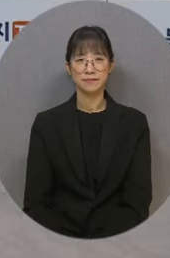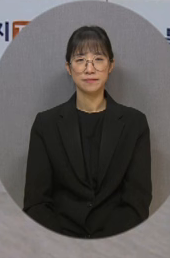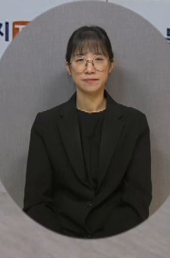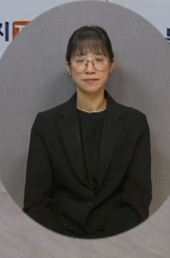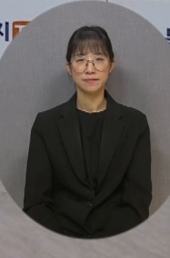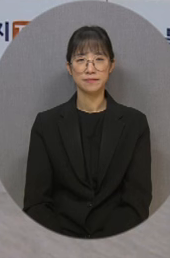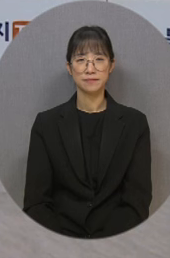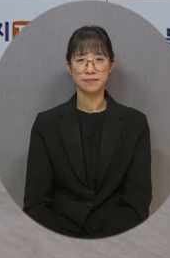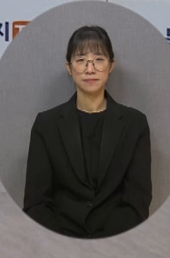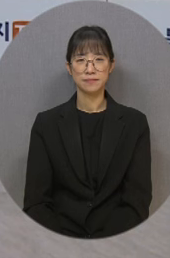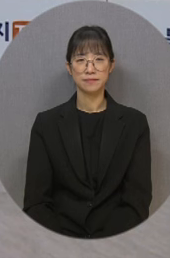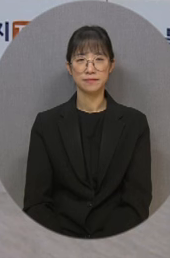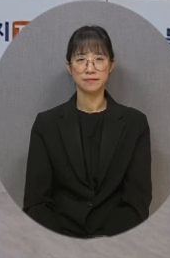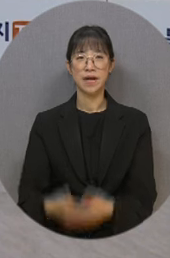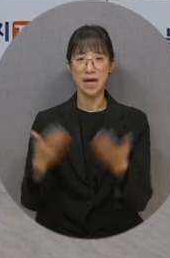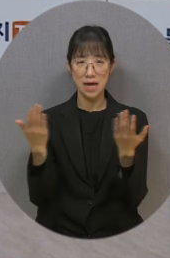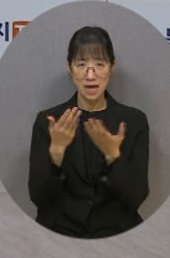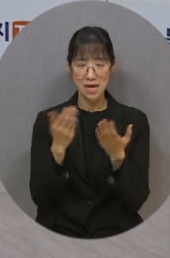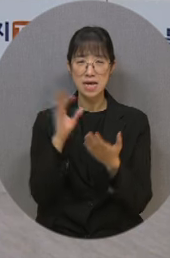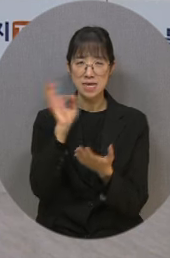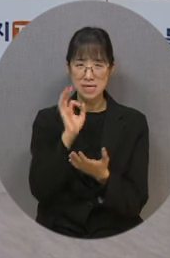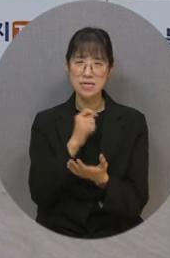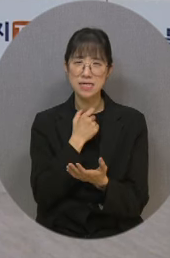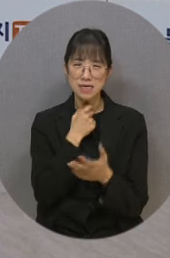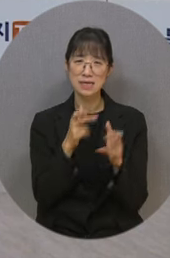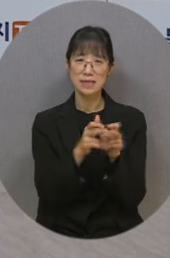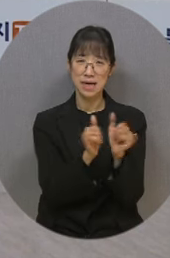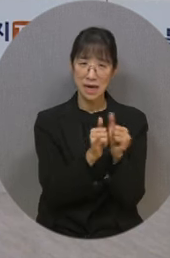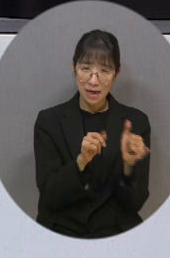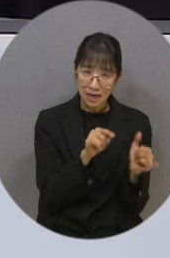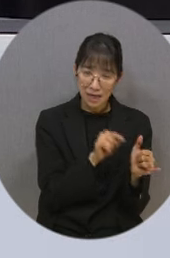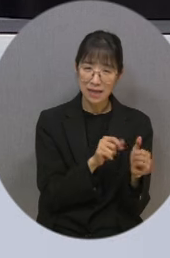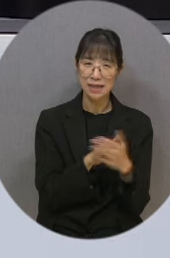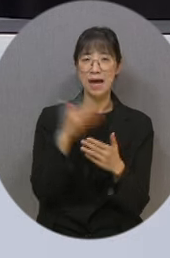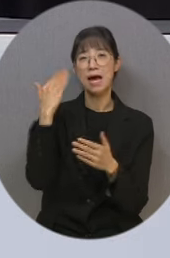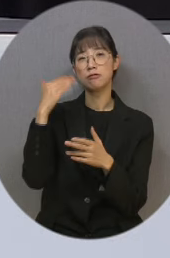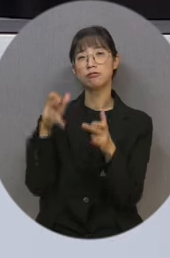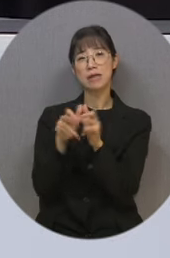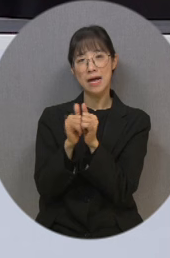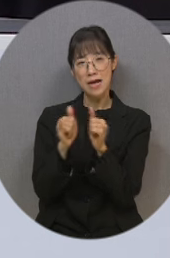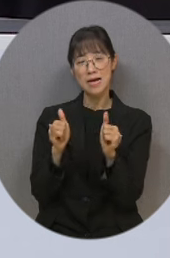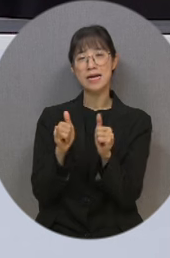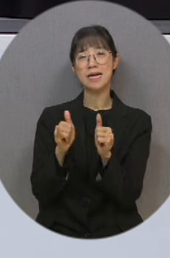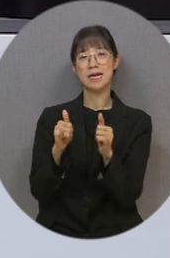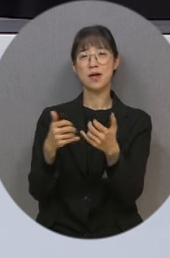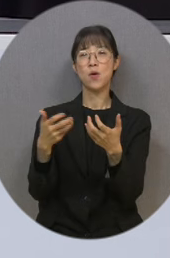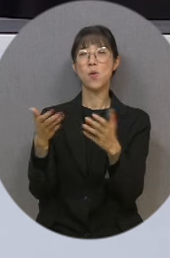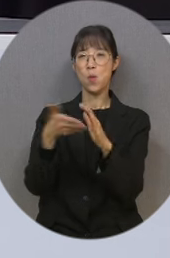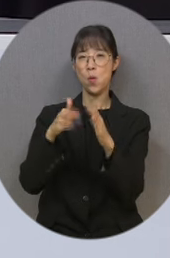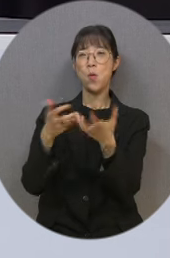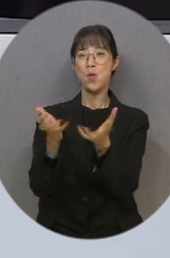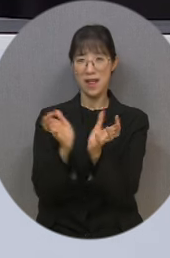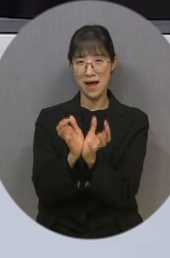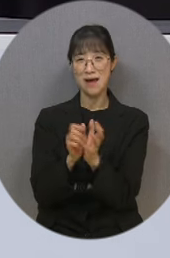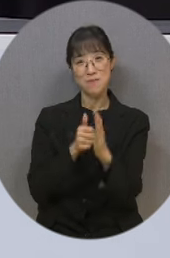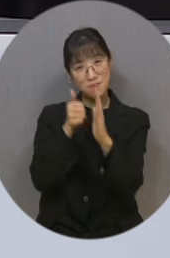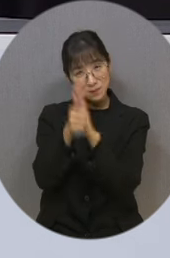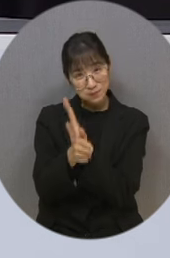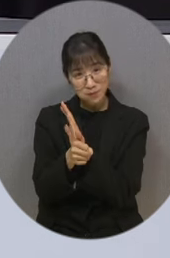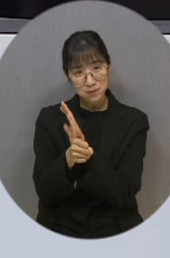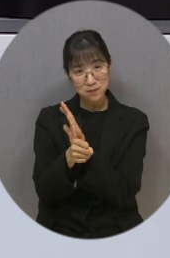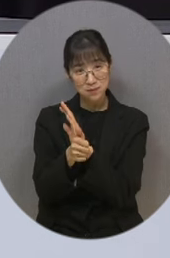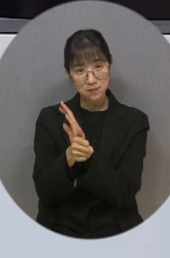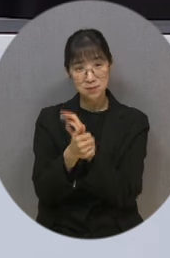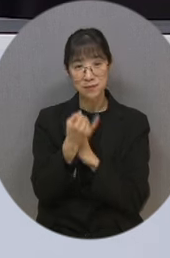예 일자리를 구하고자 하는 장애인들의에 한국 장애인 고용 공단의 문을 두드리면 됩니까